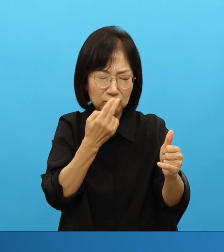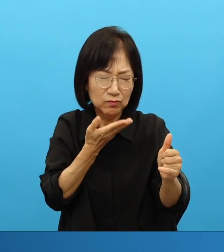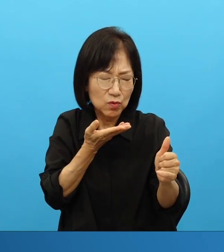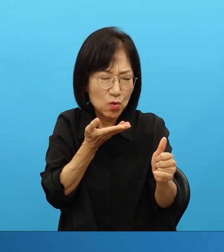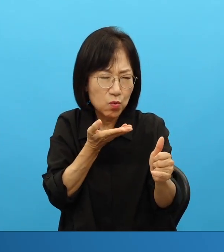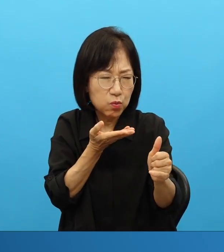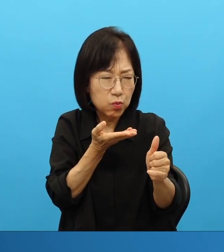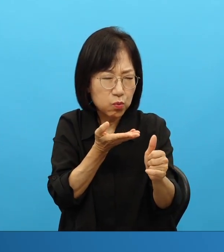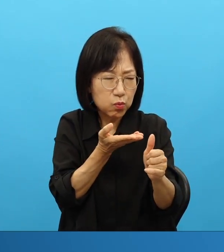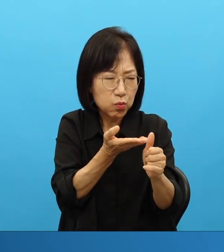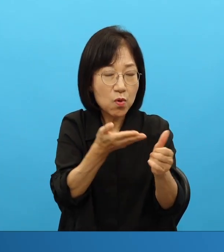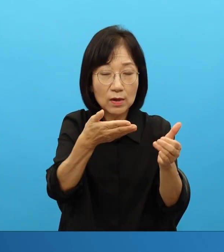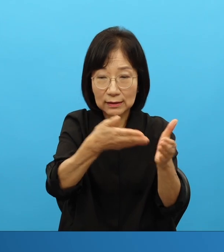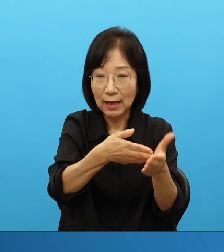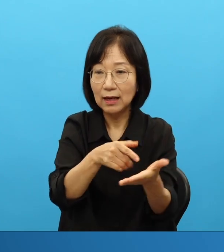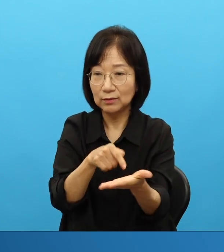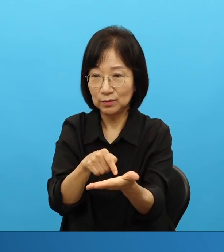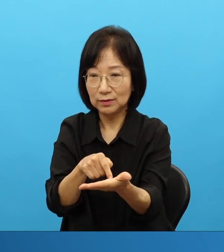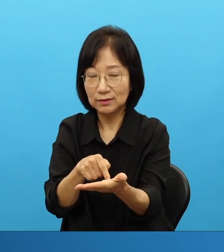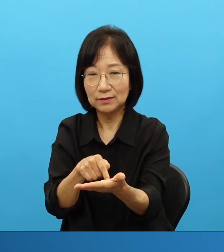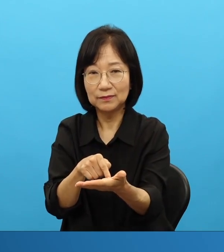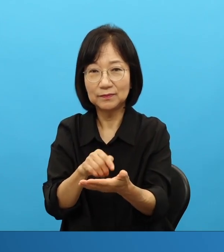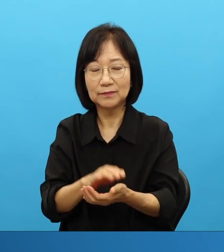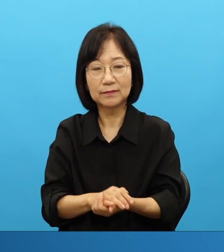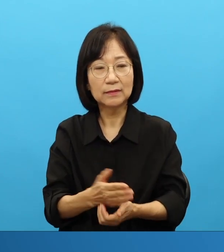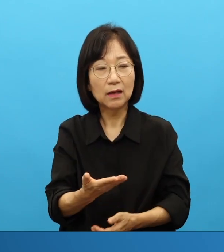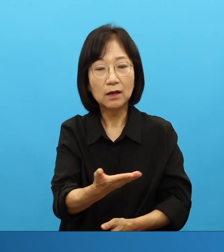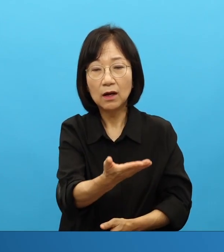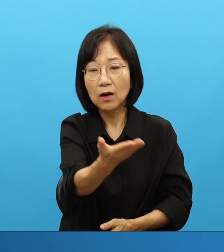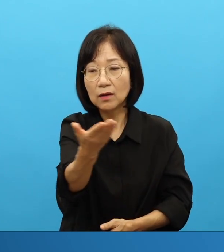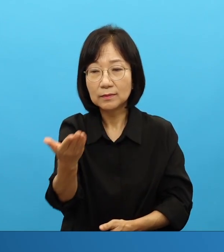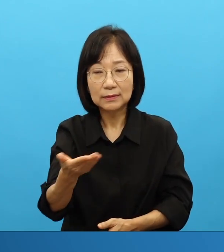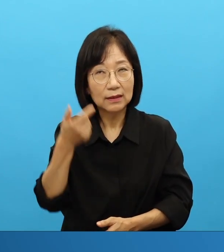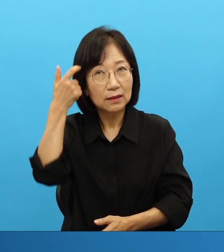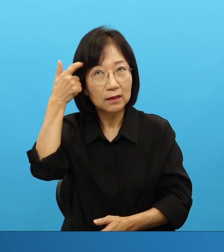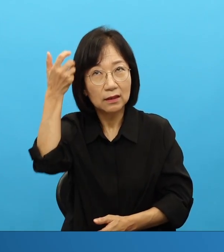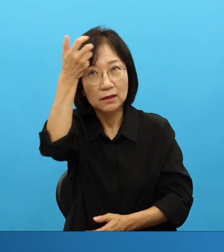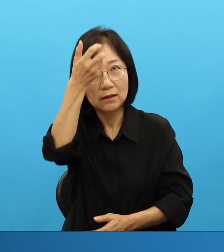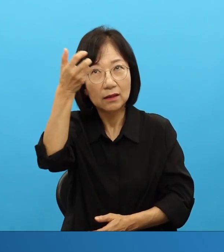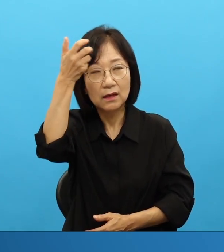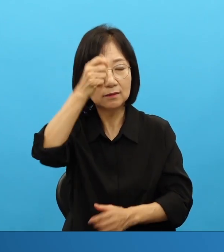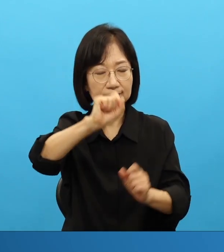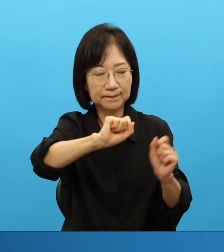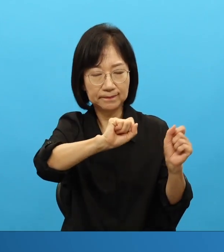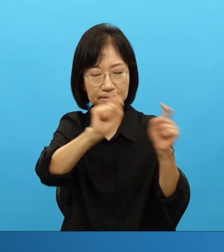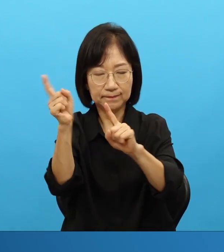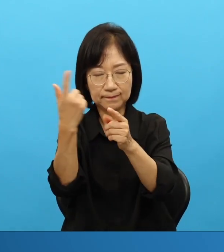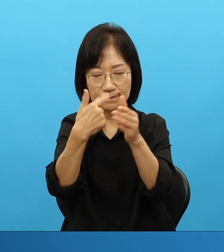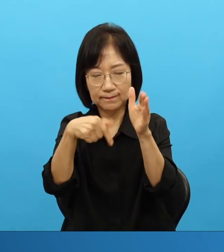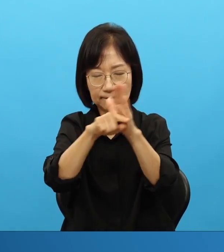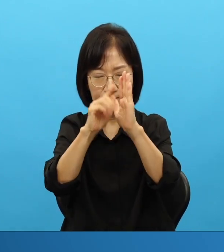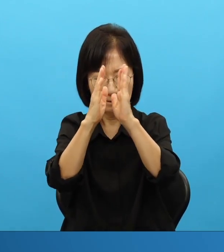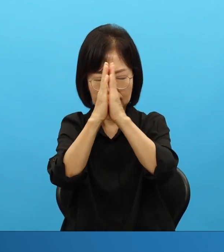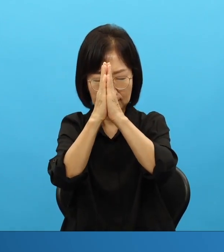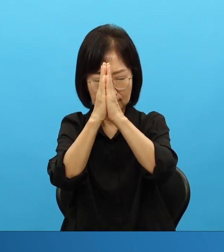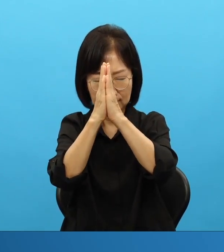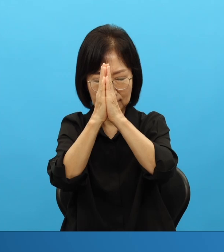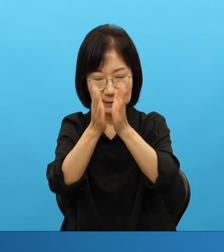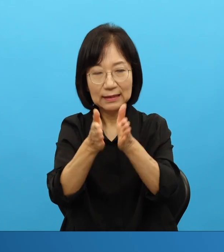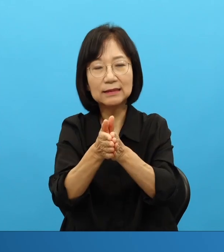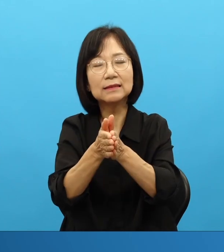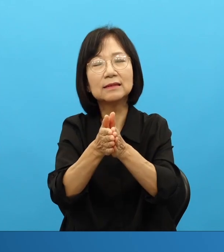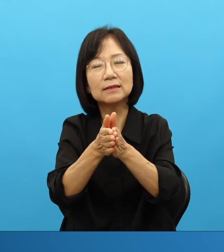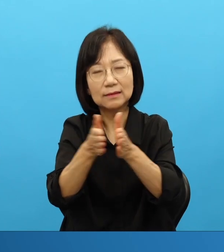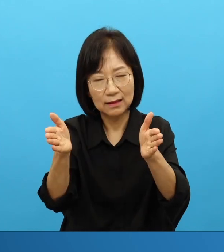breath of life. 여러분의 영을 살리는 기도를 시작하고 그걸 가지고 가라. You must begin the prayer